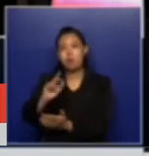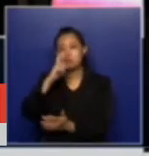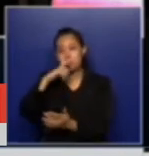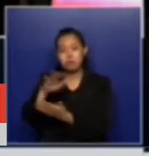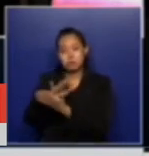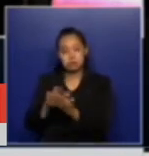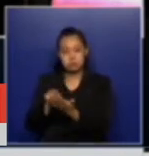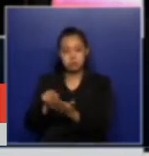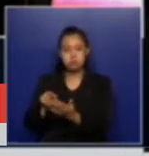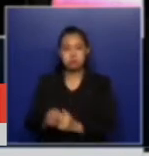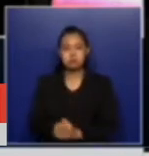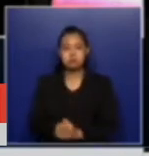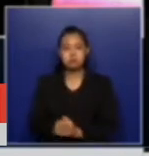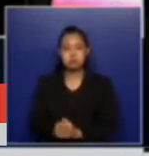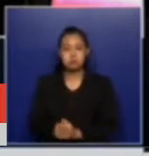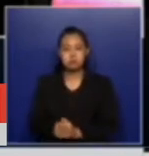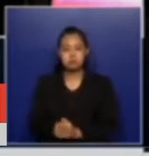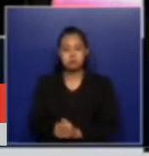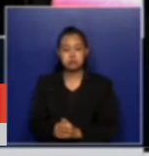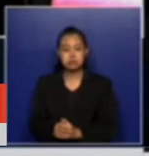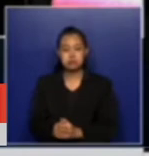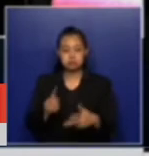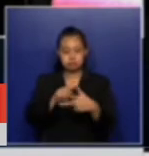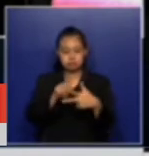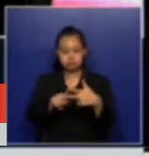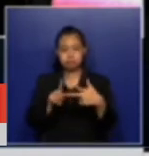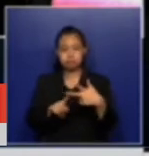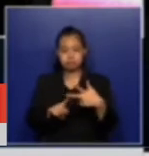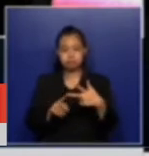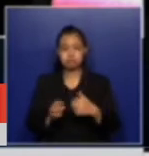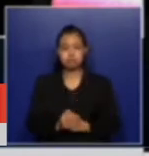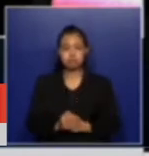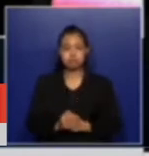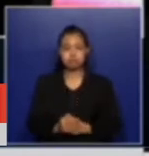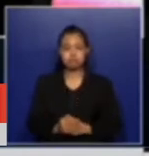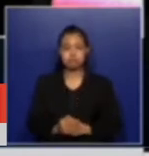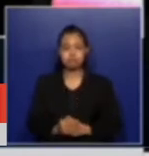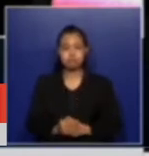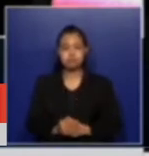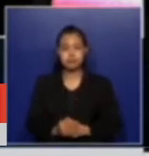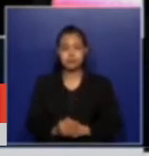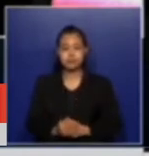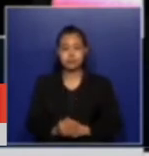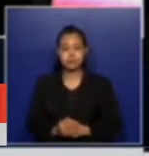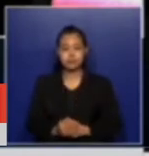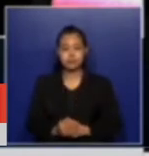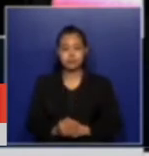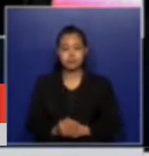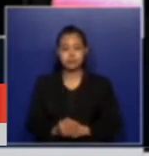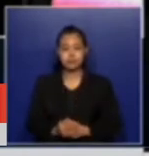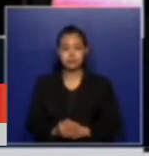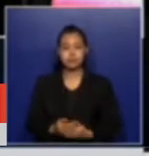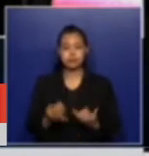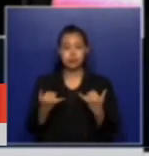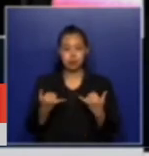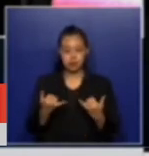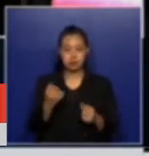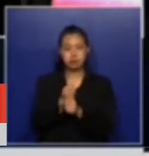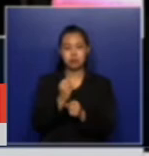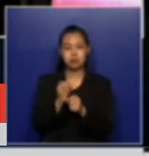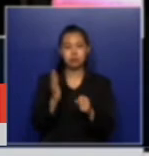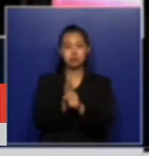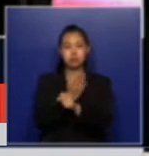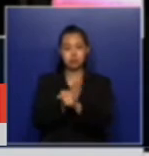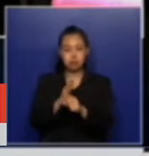ะฮะแต่ท่านประธานทราบไหมครับว่าในขณะนี้ในเรื่องเกี่ยวกับธุรกิจ